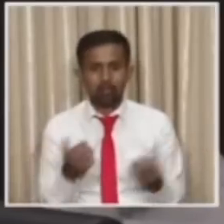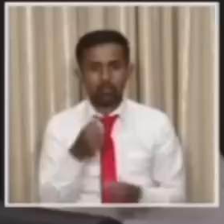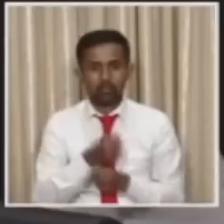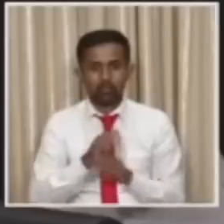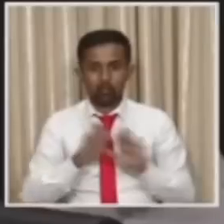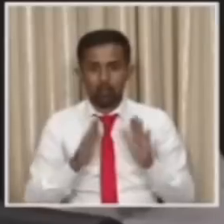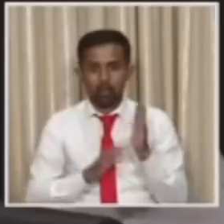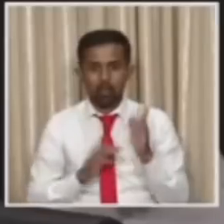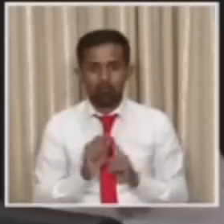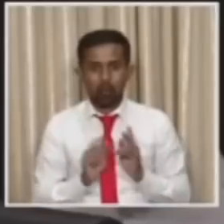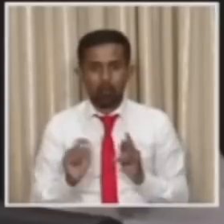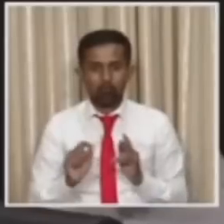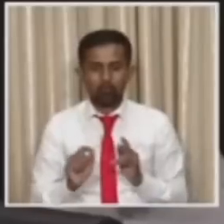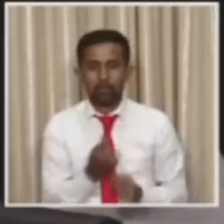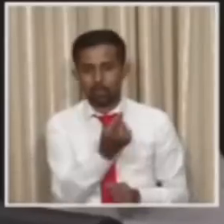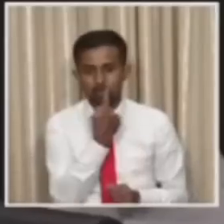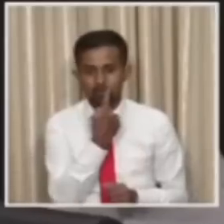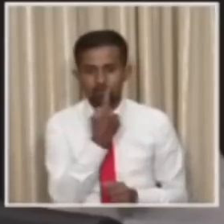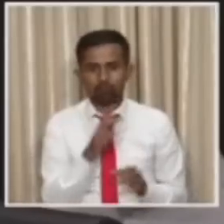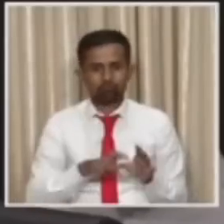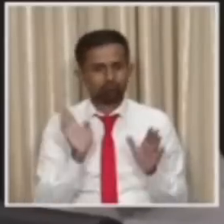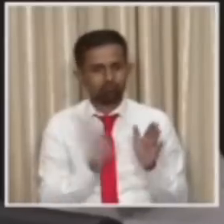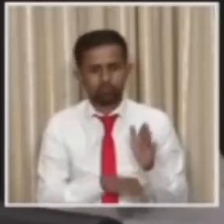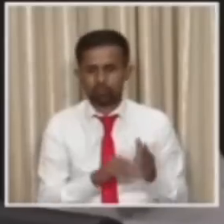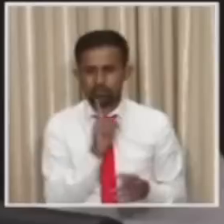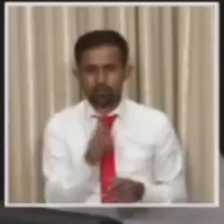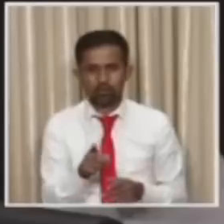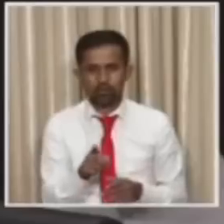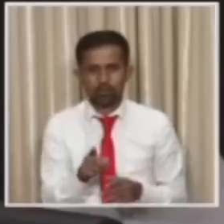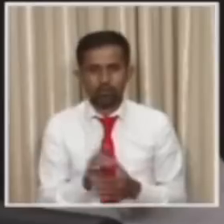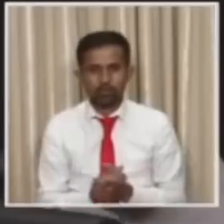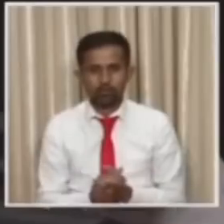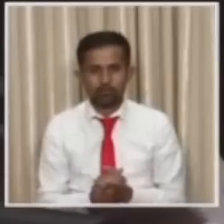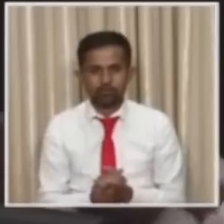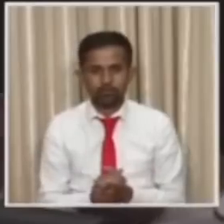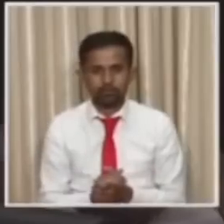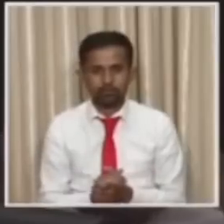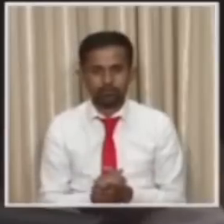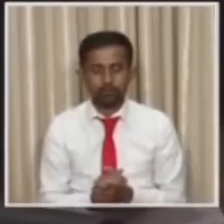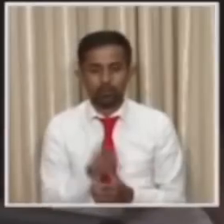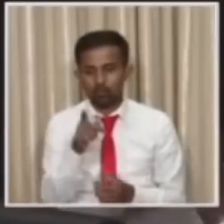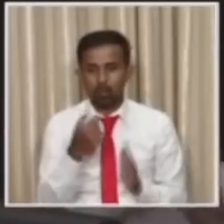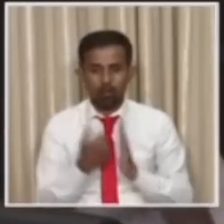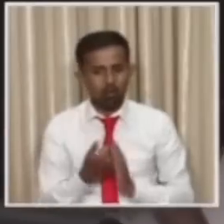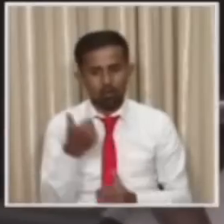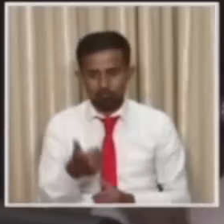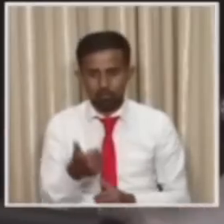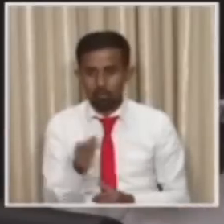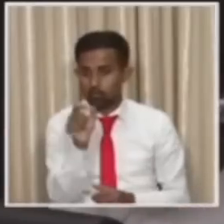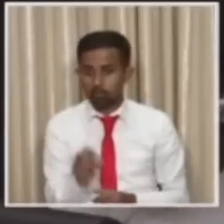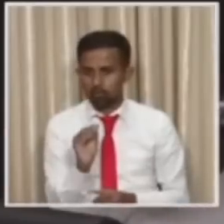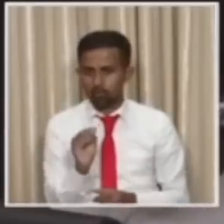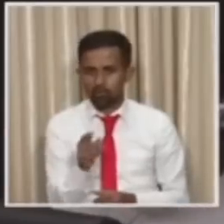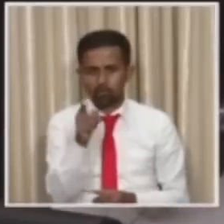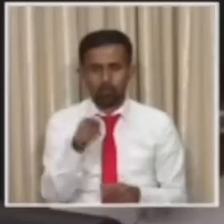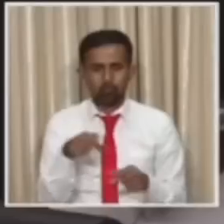පරිපාලන අමාත්‍යංශයෙන්. ඒ නිසා එතුමා ඒ කියපු ප්‍රකාශය අත්‍යවශ්‍ය ඉල්ල අස්කර ගන්නට ඕනට. එතුමා we respect you at a certain extent but you have to you can't make you know the foreign